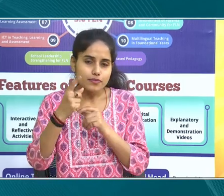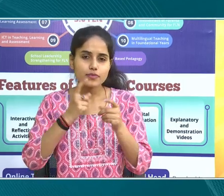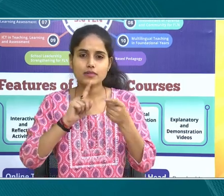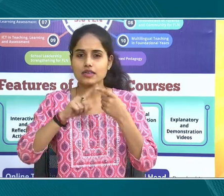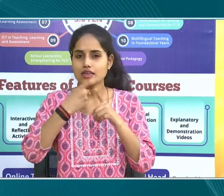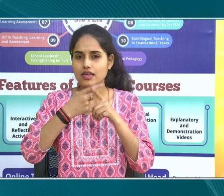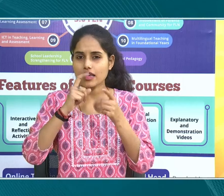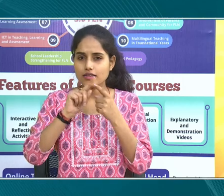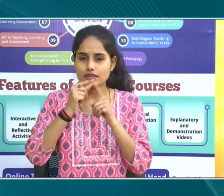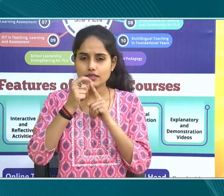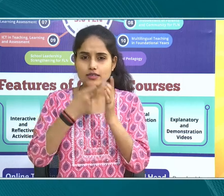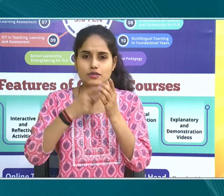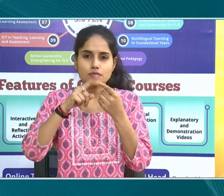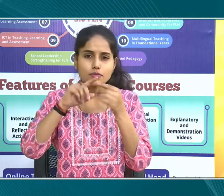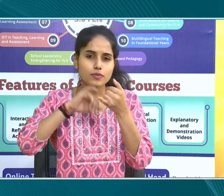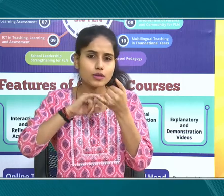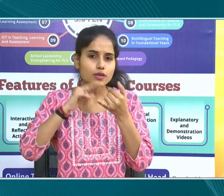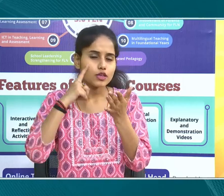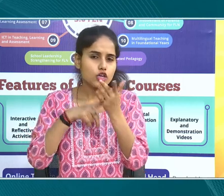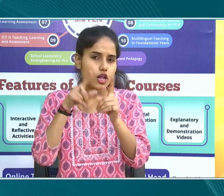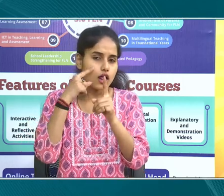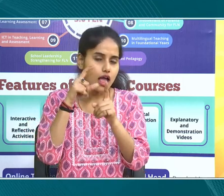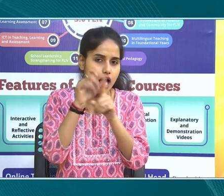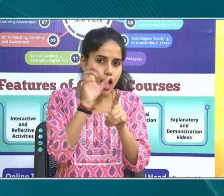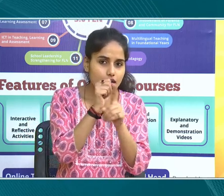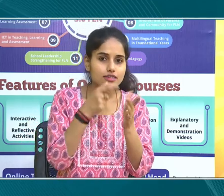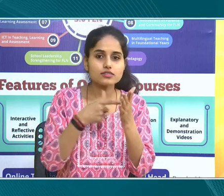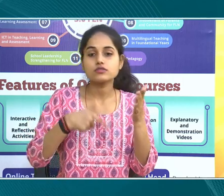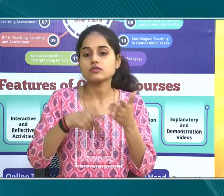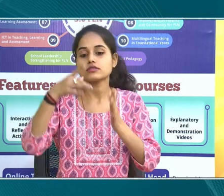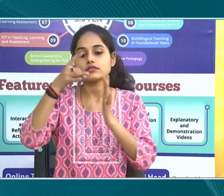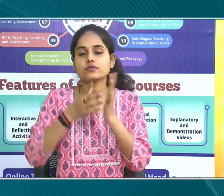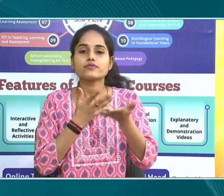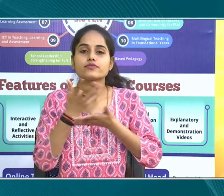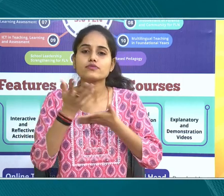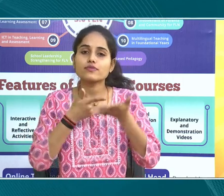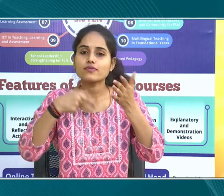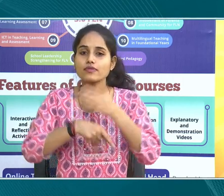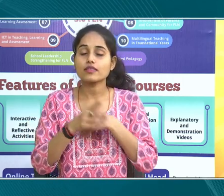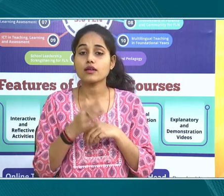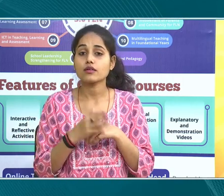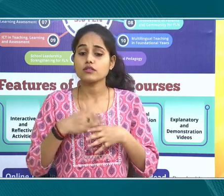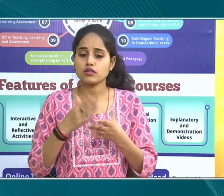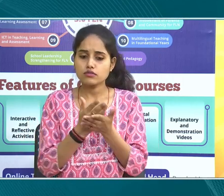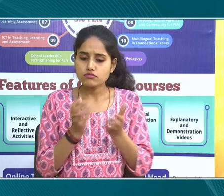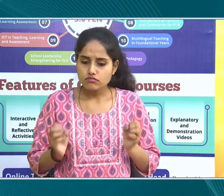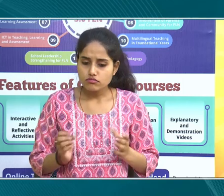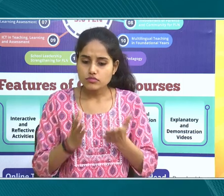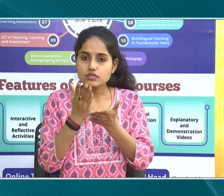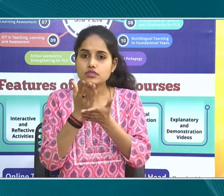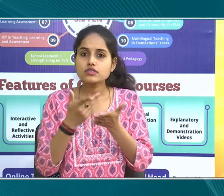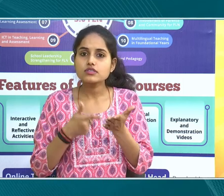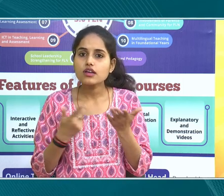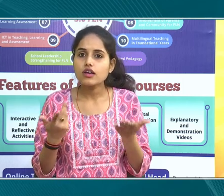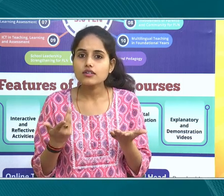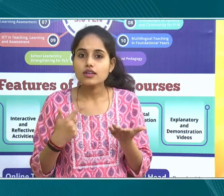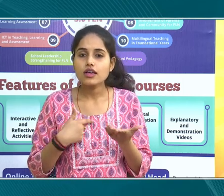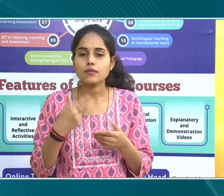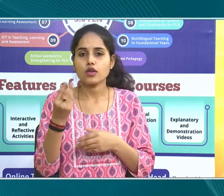एक्सप्रेशंस और आइडेंटिटी इस विषय पर आज हम चर्चा करने जा रहे हैं बट बिफोर वे बेगन दिस सेशन आई